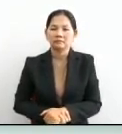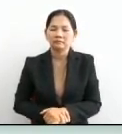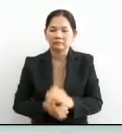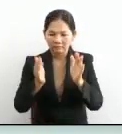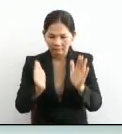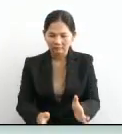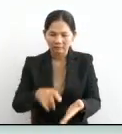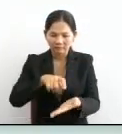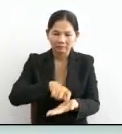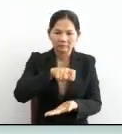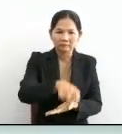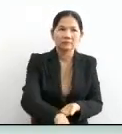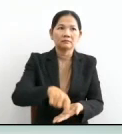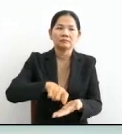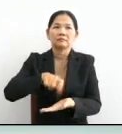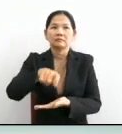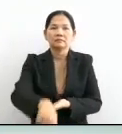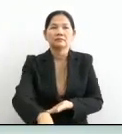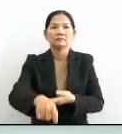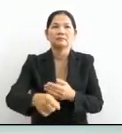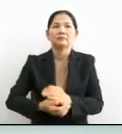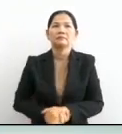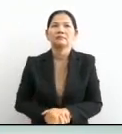robo cá sẽ cỏ